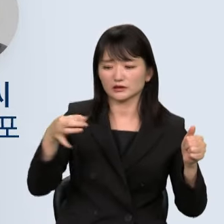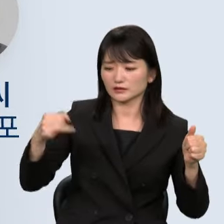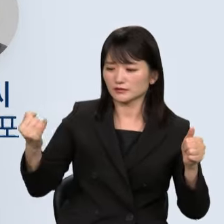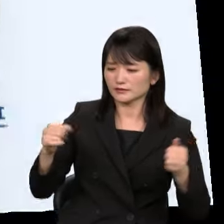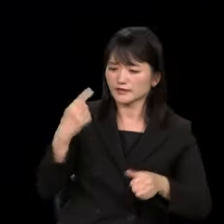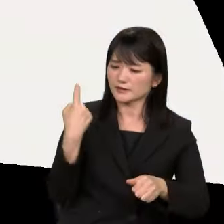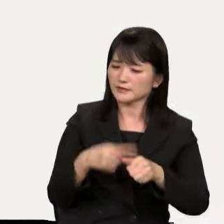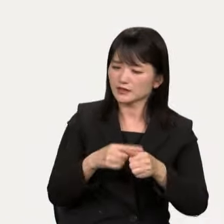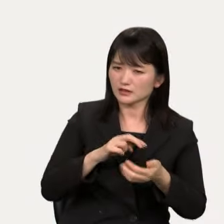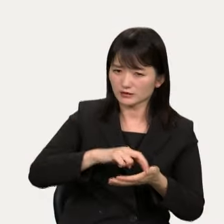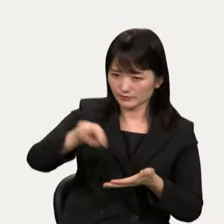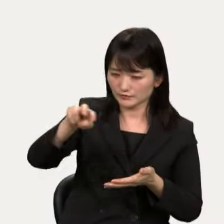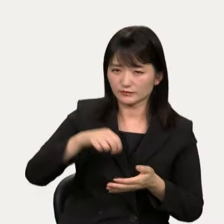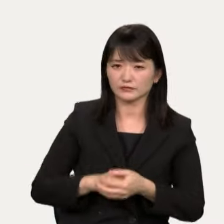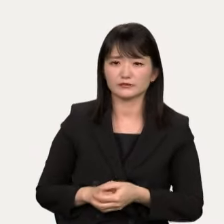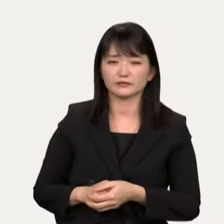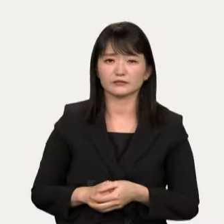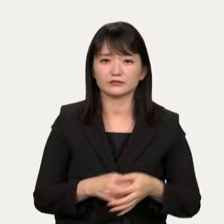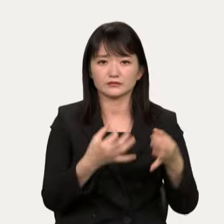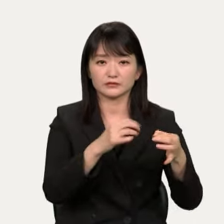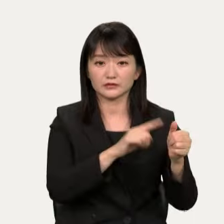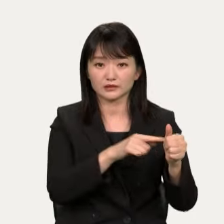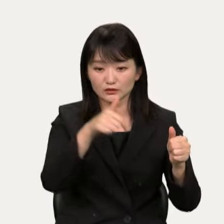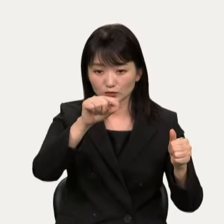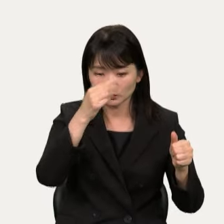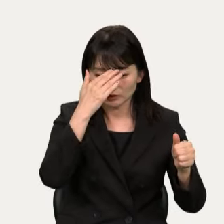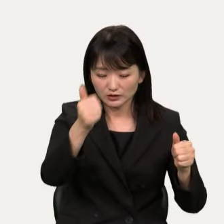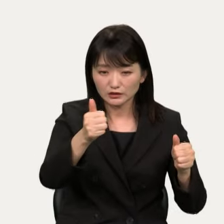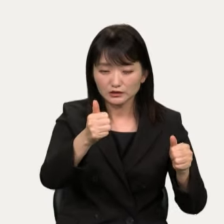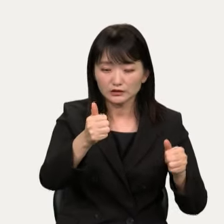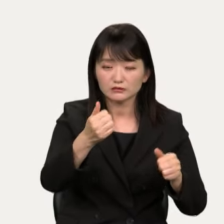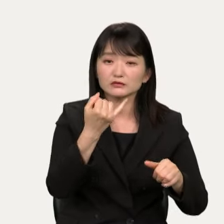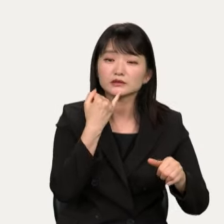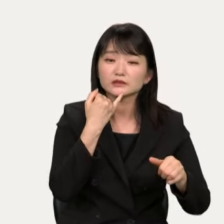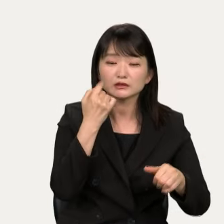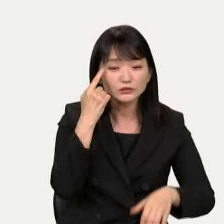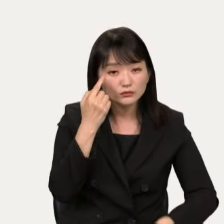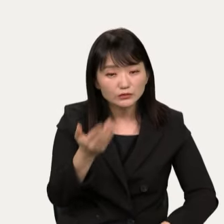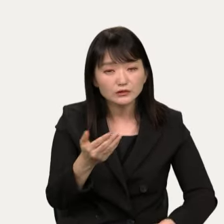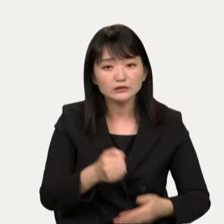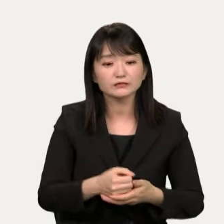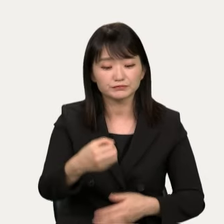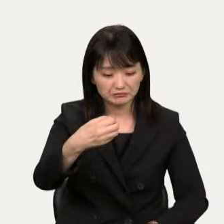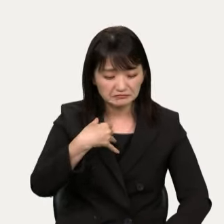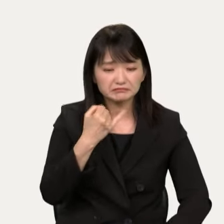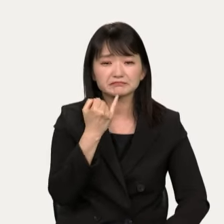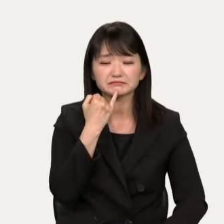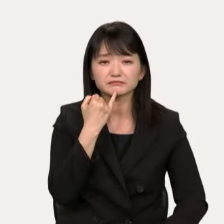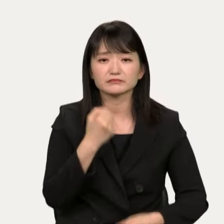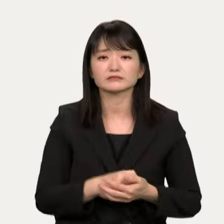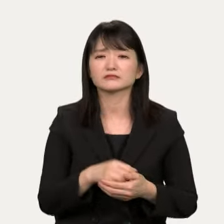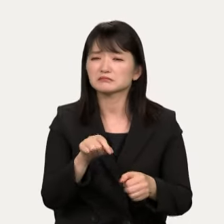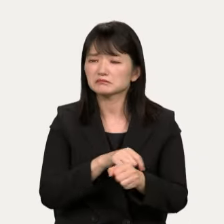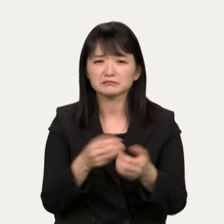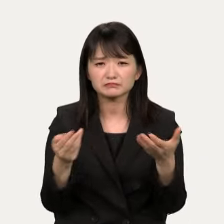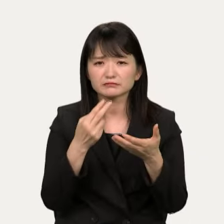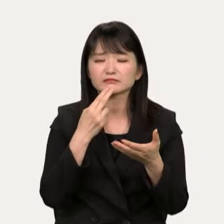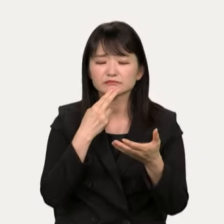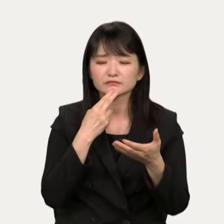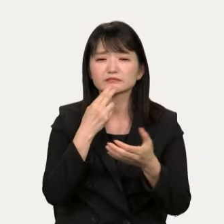했습니다 김씨는 나중에 권전 회장에게 괜찮냐 물어봤고 권전 회장은 괜찮다고 했고 특별한 일은